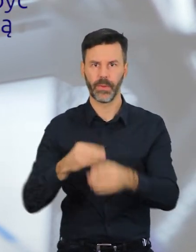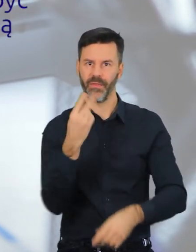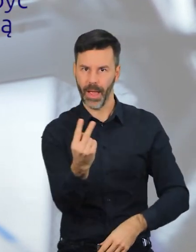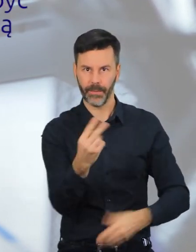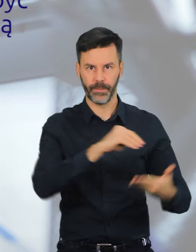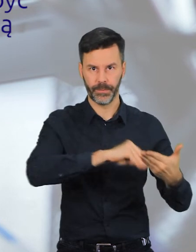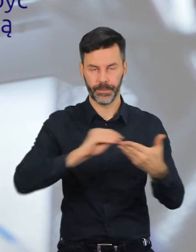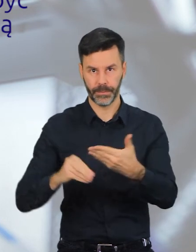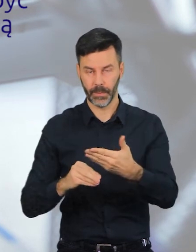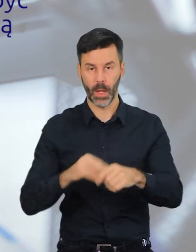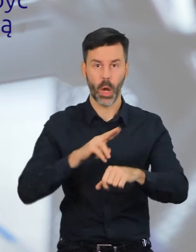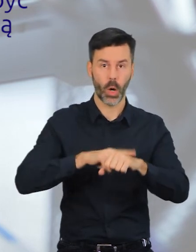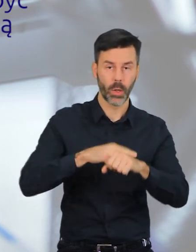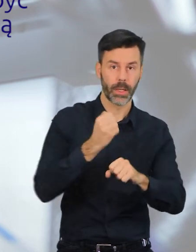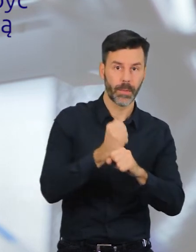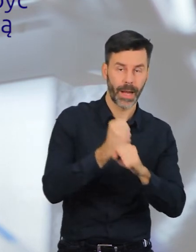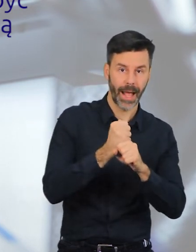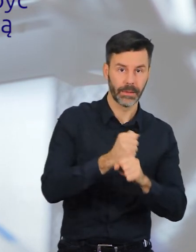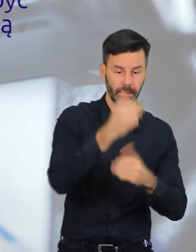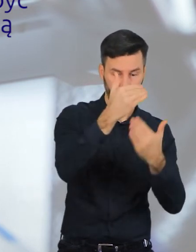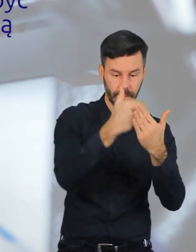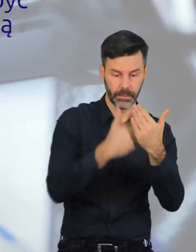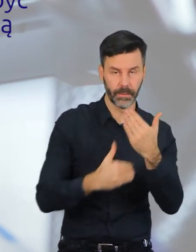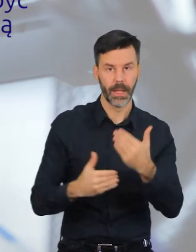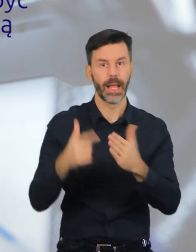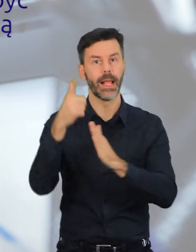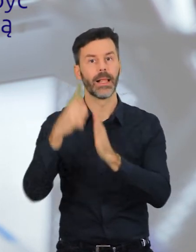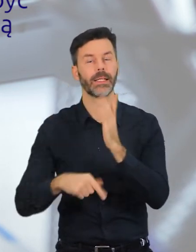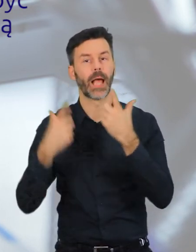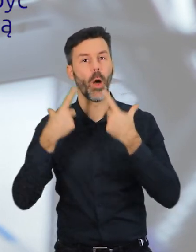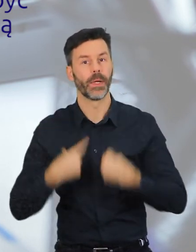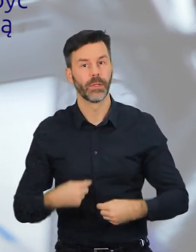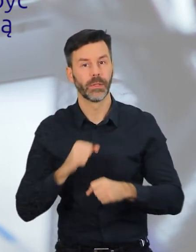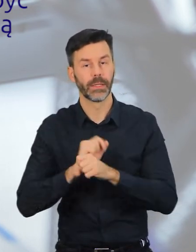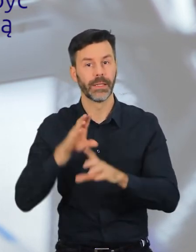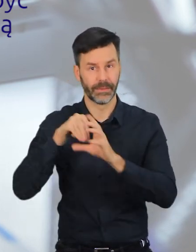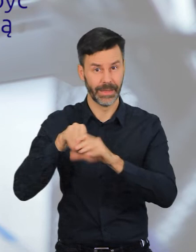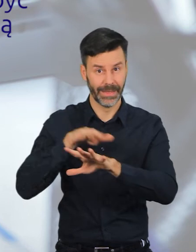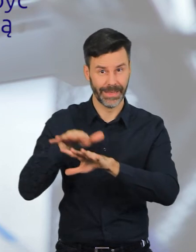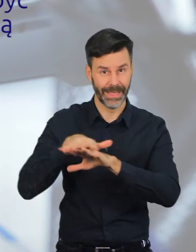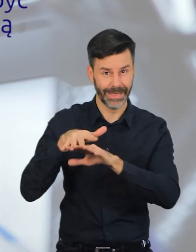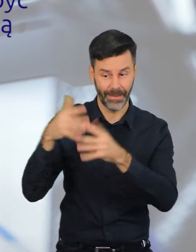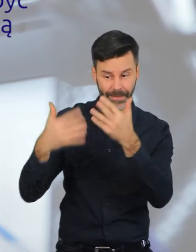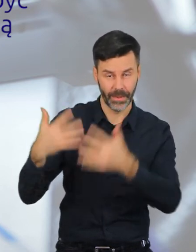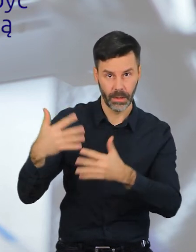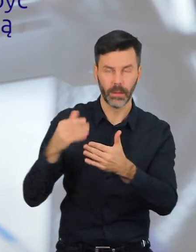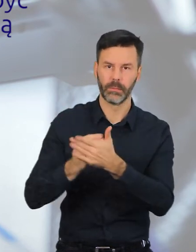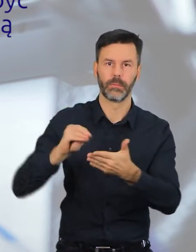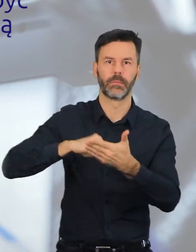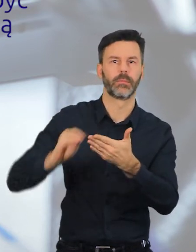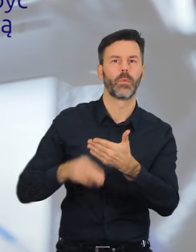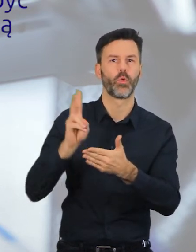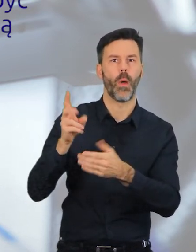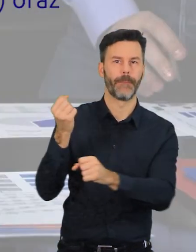pracy oraz listy obecności, jeżeli zostały wygenerowane z systemu informatycznego, powinny być podpisane przez pracownika oraz